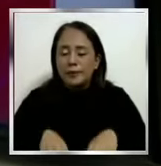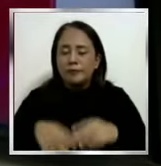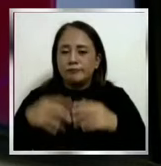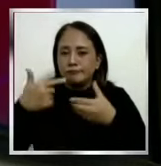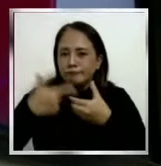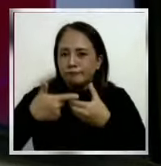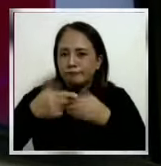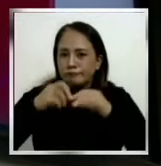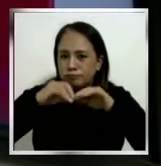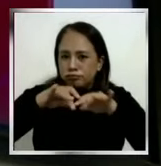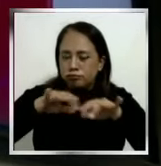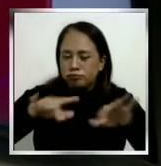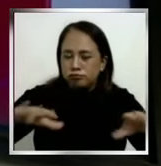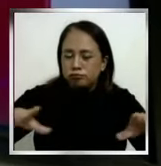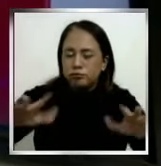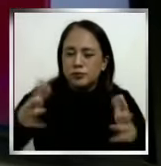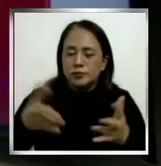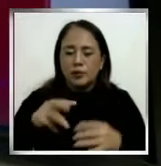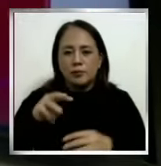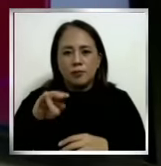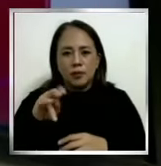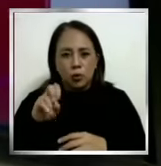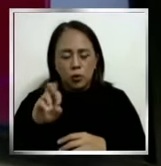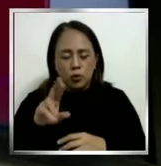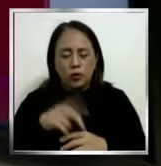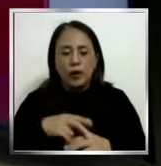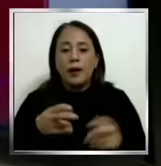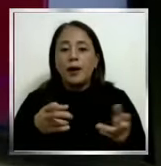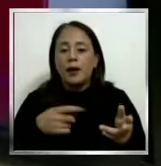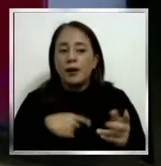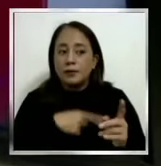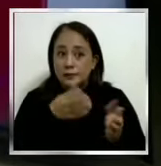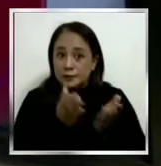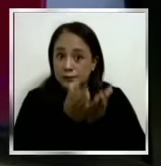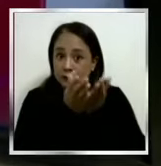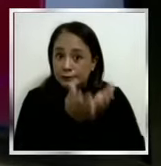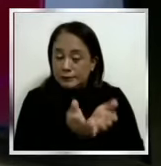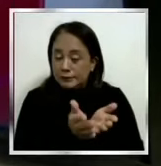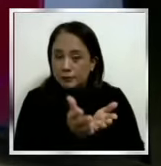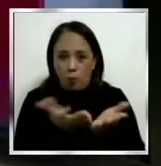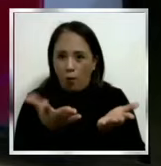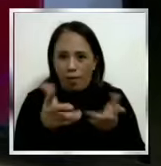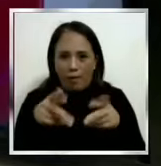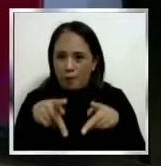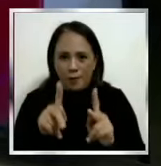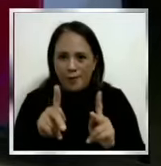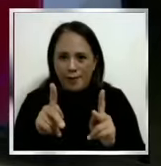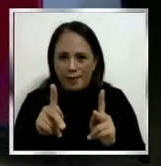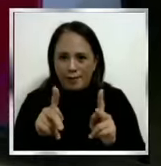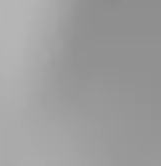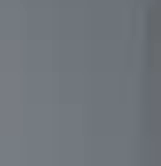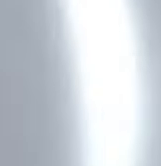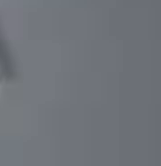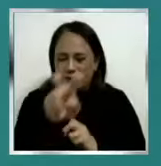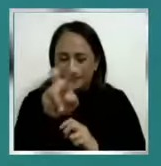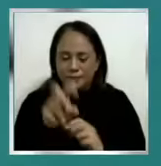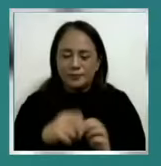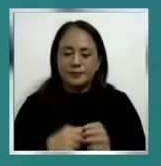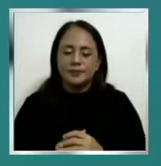baybayin. Isa sa mga lumutang ang kawalan daw ng permiso ng naturang barko na maglayag. Nakatutok si Ian Cruz.